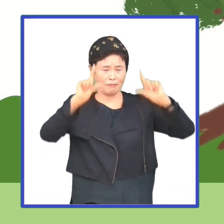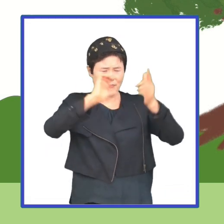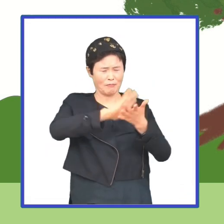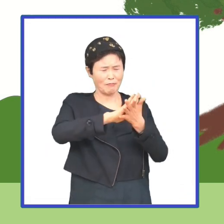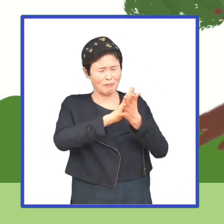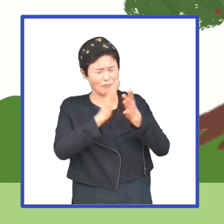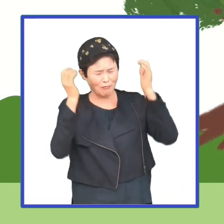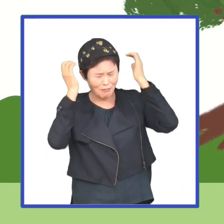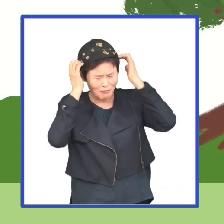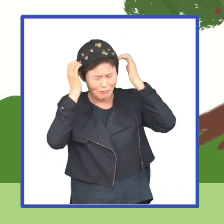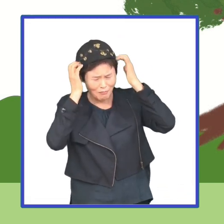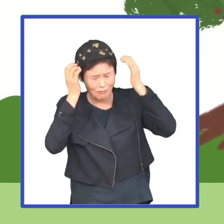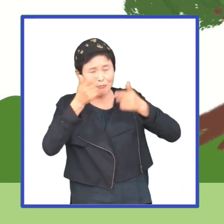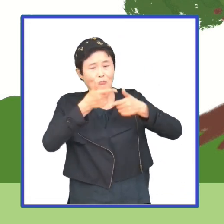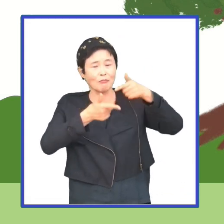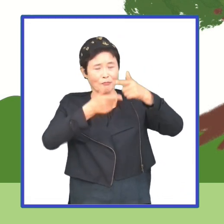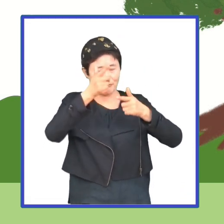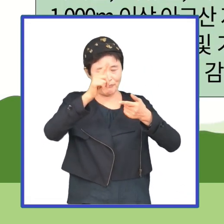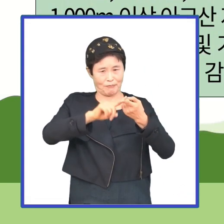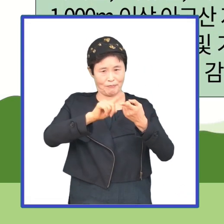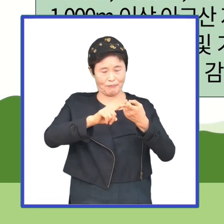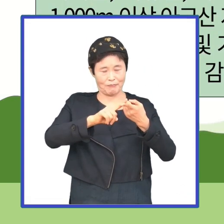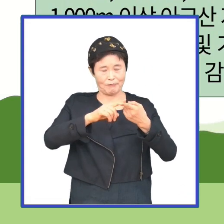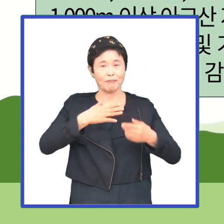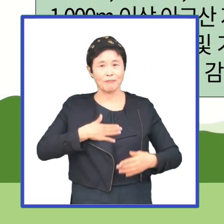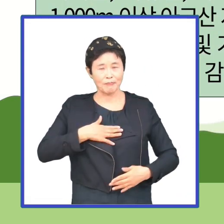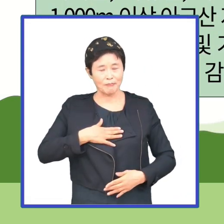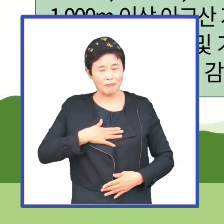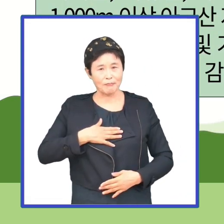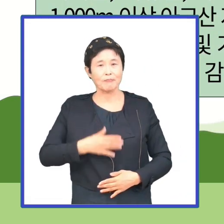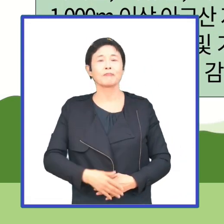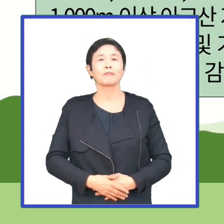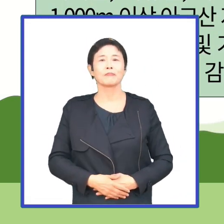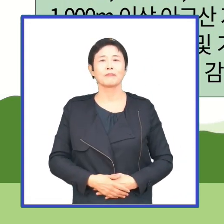기후변화로 고통받고 있는 나무에 대해 알아볼게요.